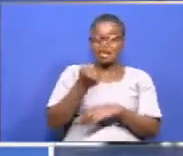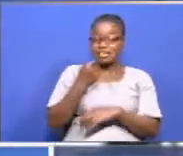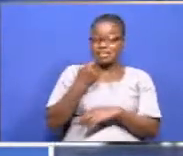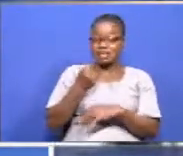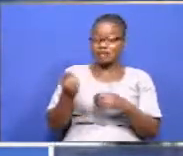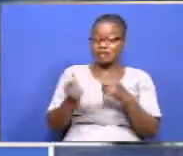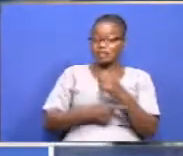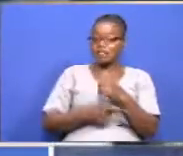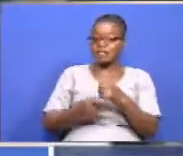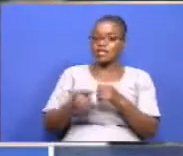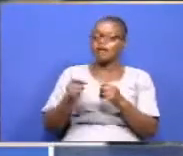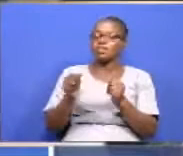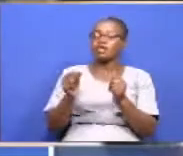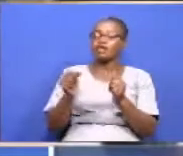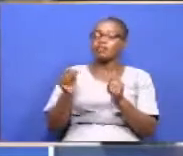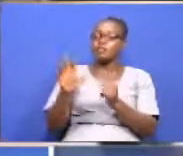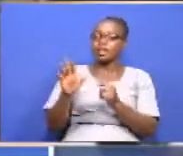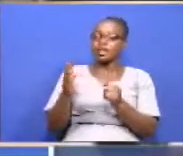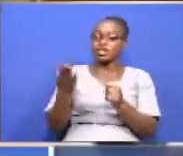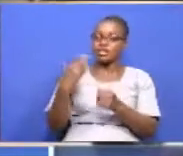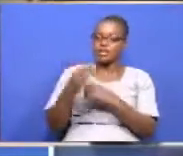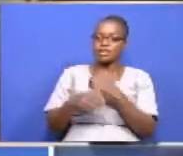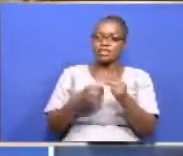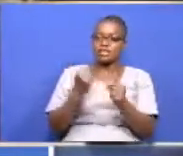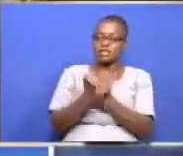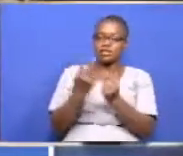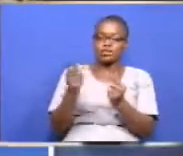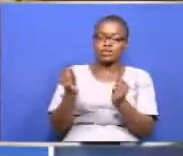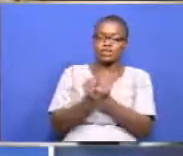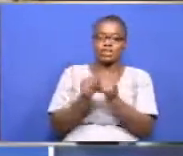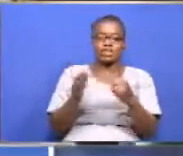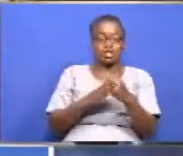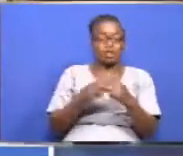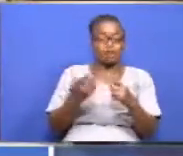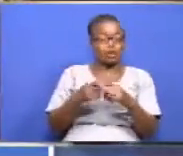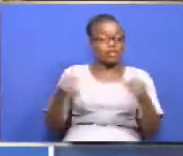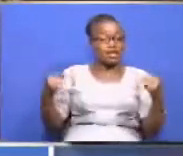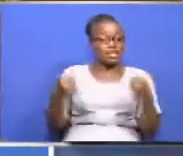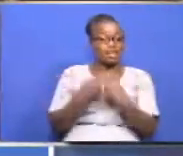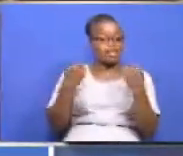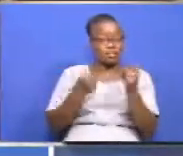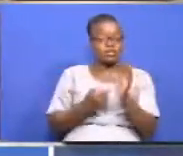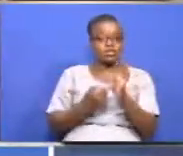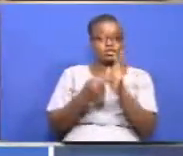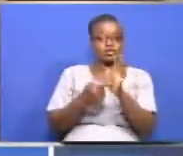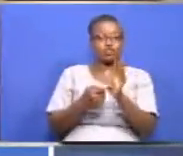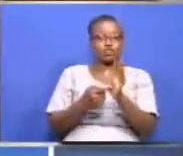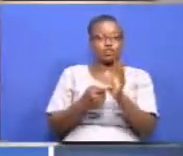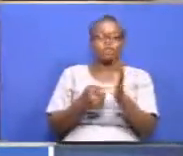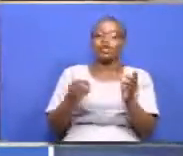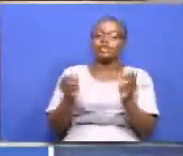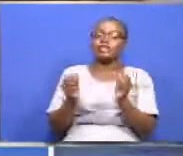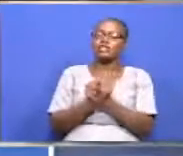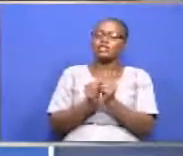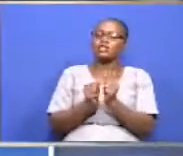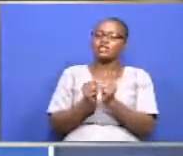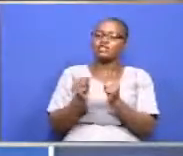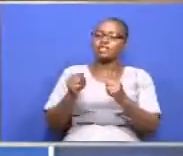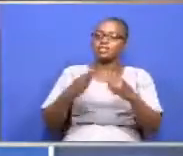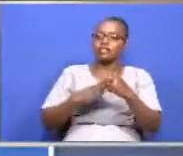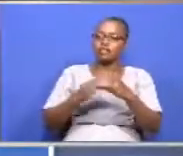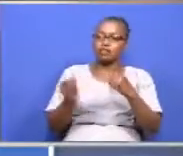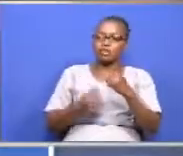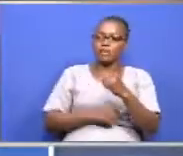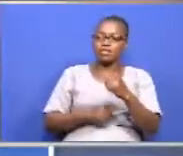mwezi Mei mwaka jana kwa sababu alihusika katika ajali, lakini picha alizowasilisha ni za tarehe 19 mwezi